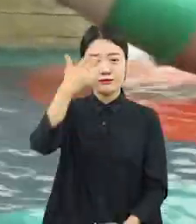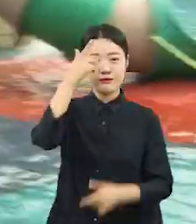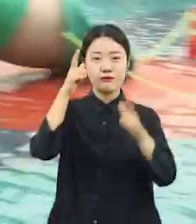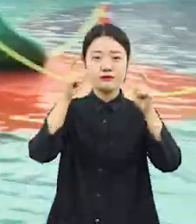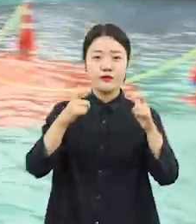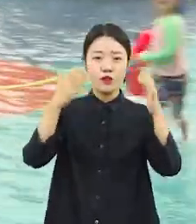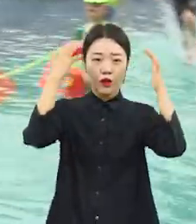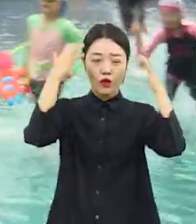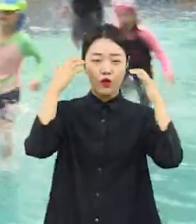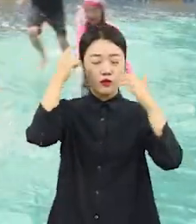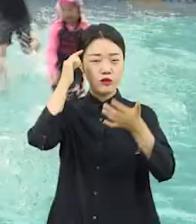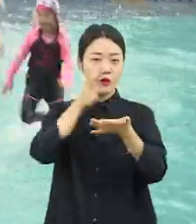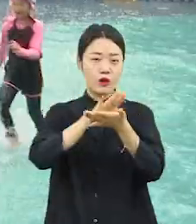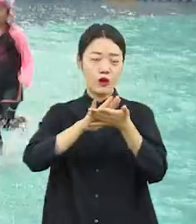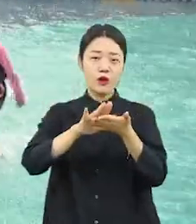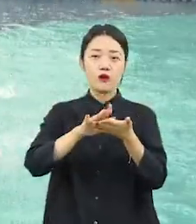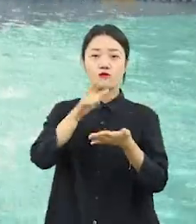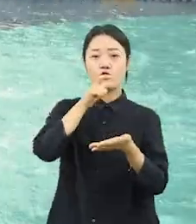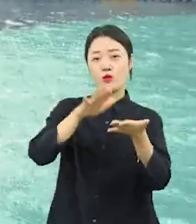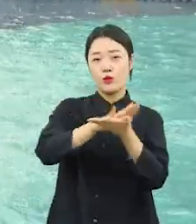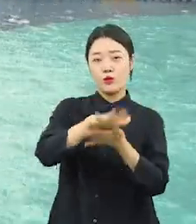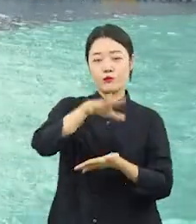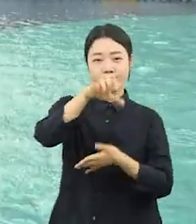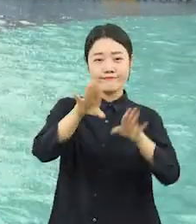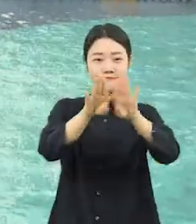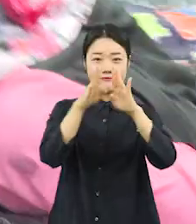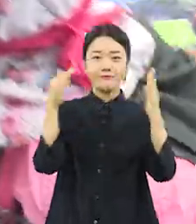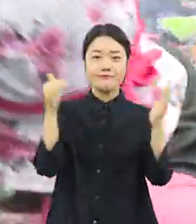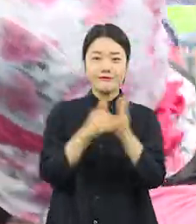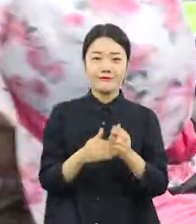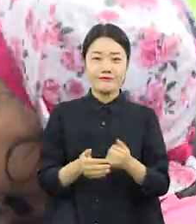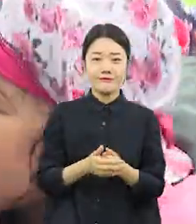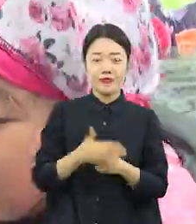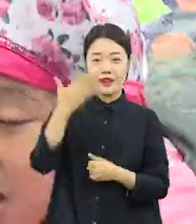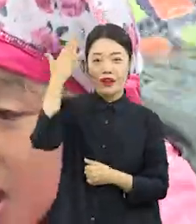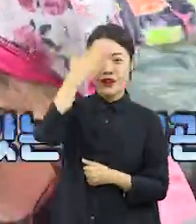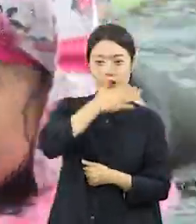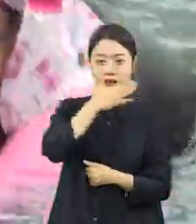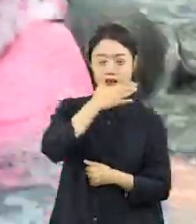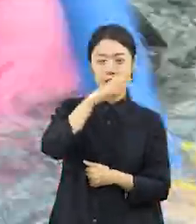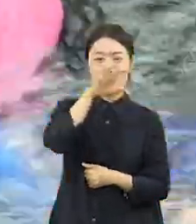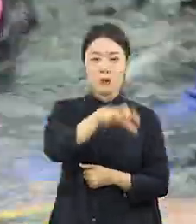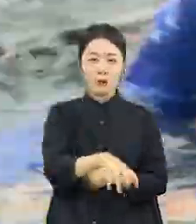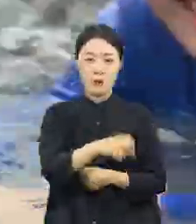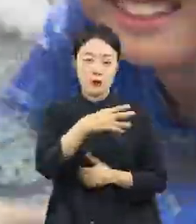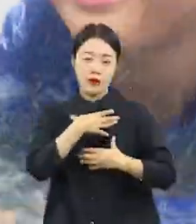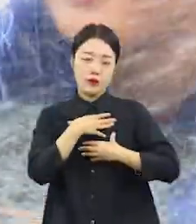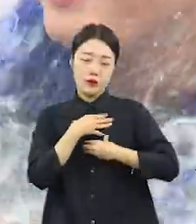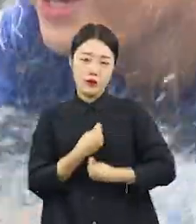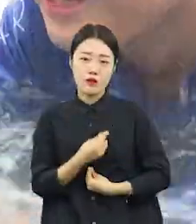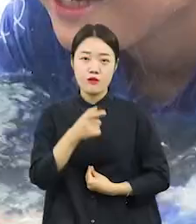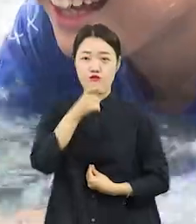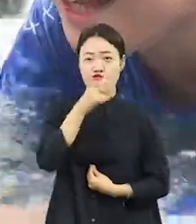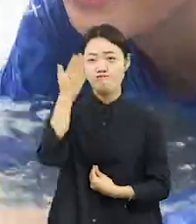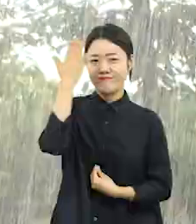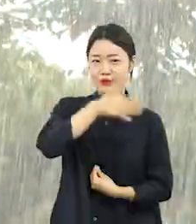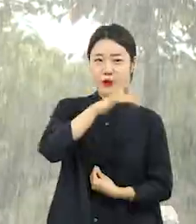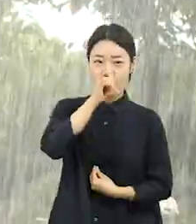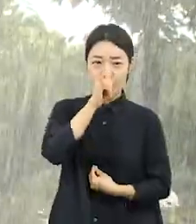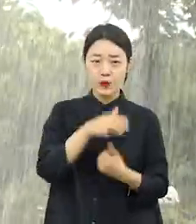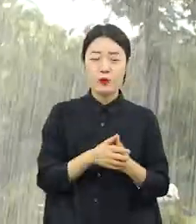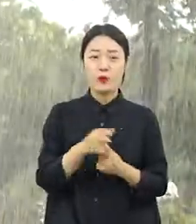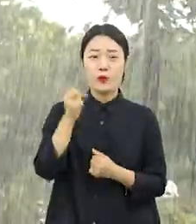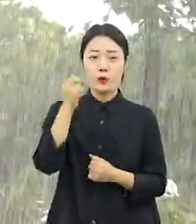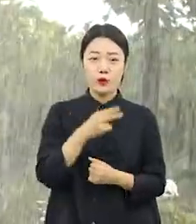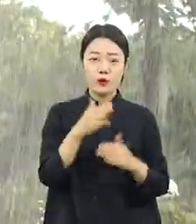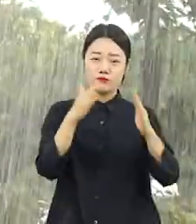부평구가 더위를 한 방에 날려버릴 어린이 물놀이장을 개장했습니다. 깨끗한 시설과 안심할 수 있는 수질 관리는 기본이고